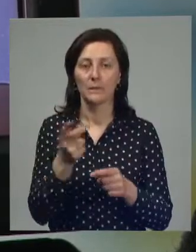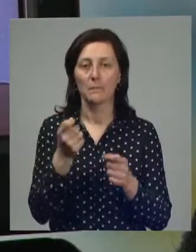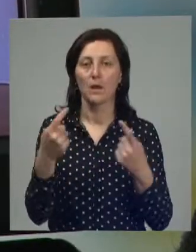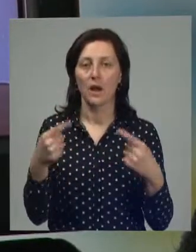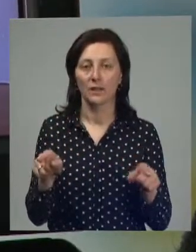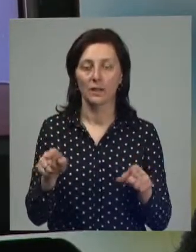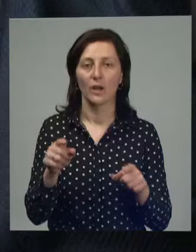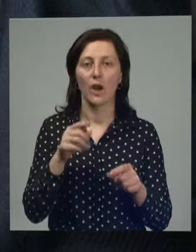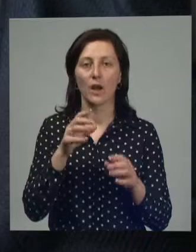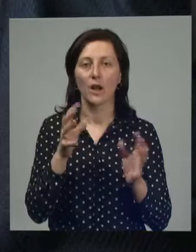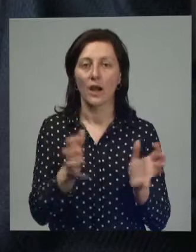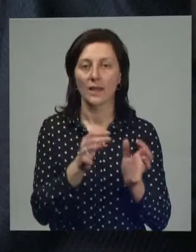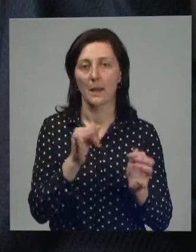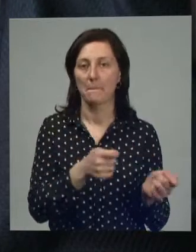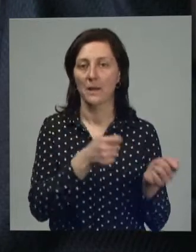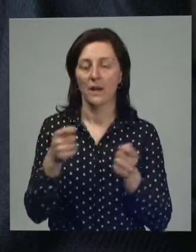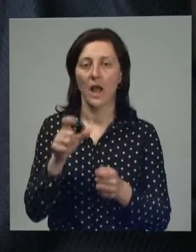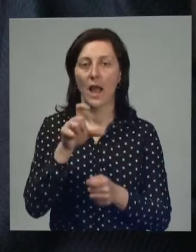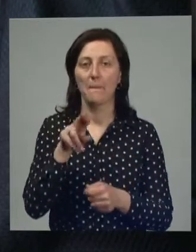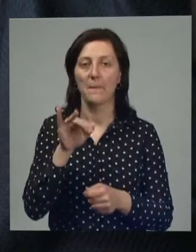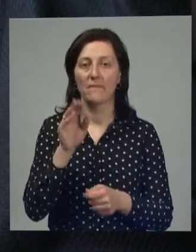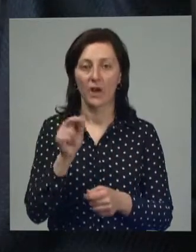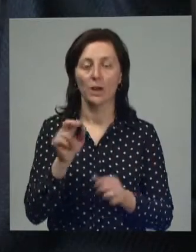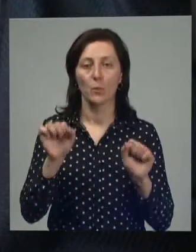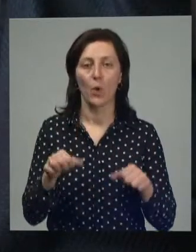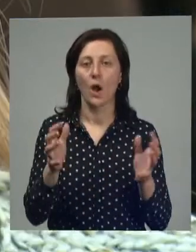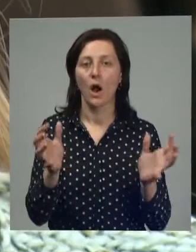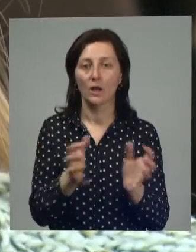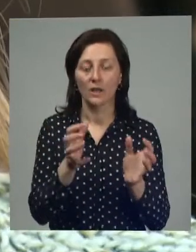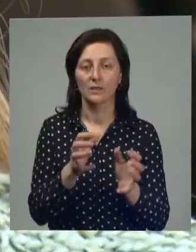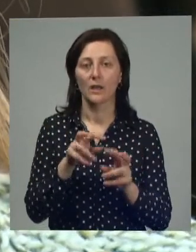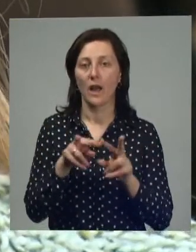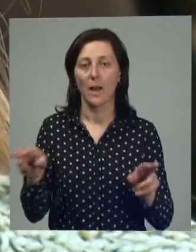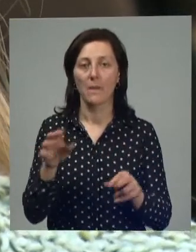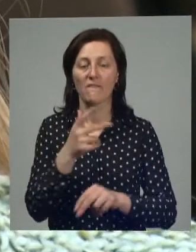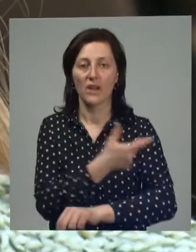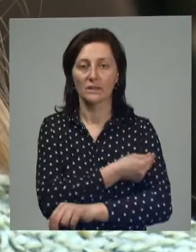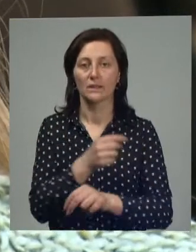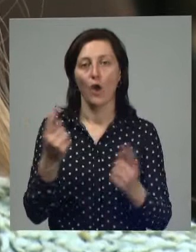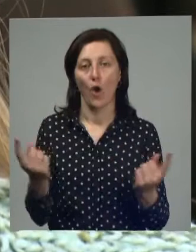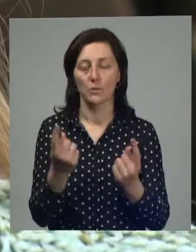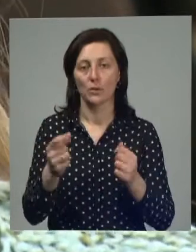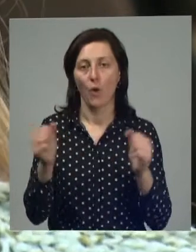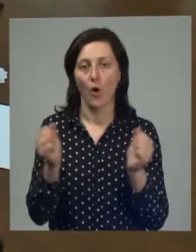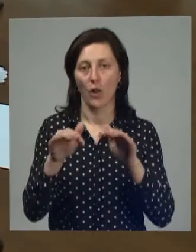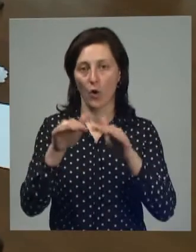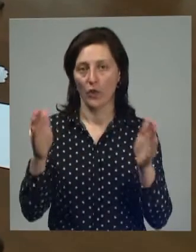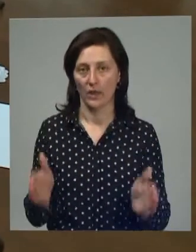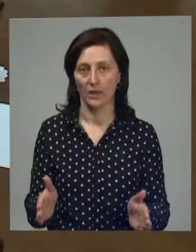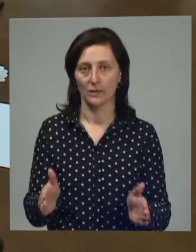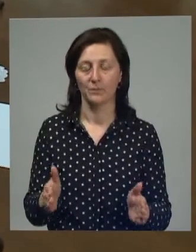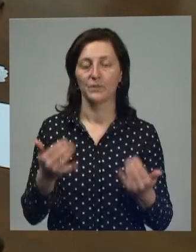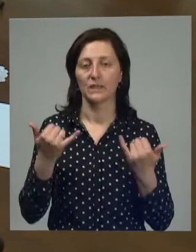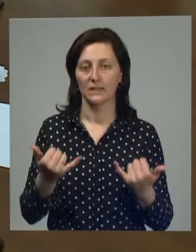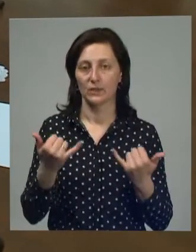условиях хранения и перевозки. Эпивак может храниться так же, как и вакцина от гриппа в обычном охлаждающем контейнере. Сейчас